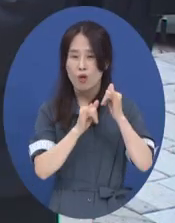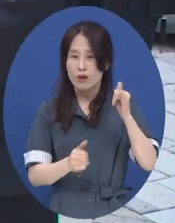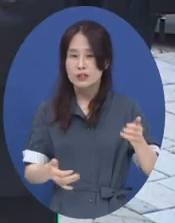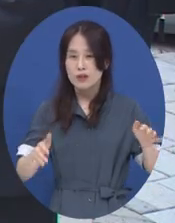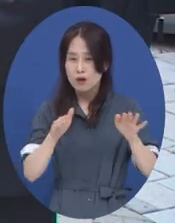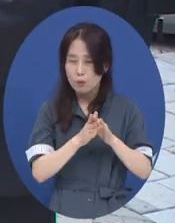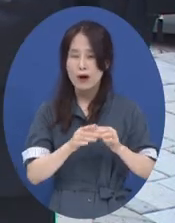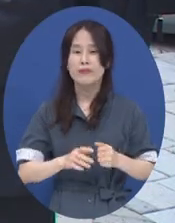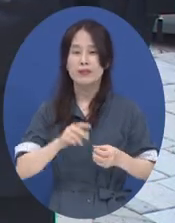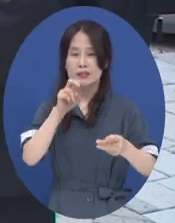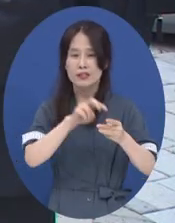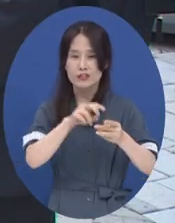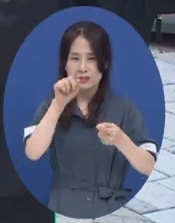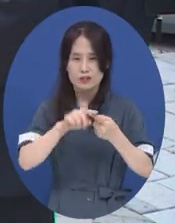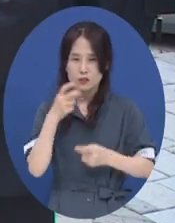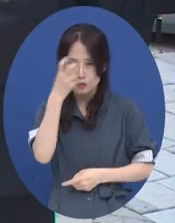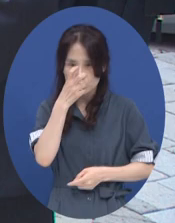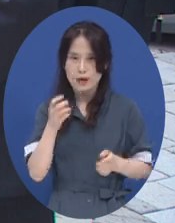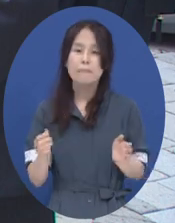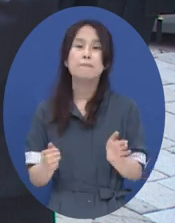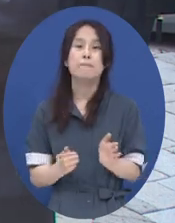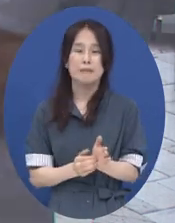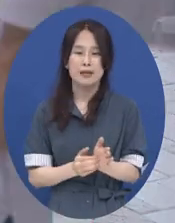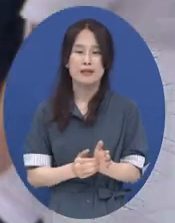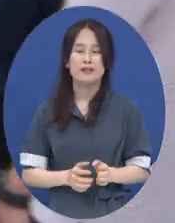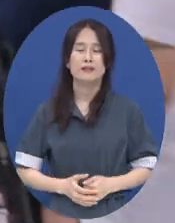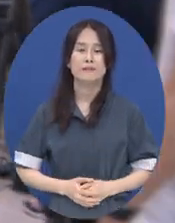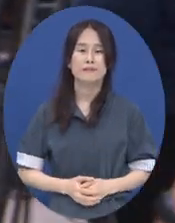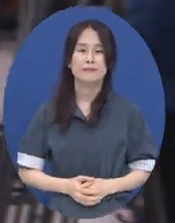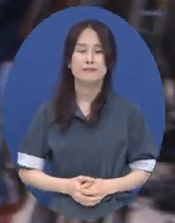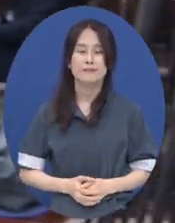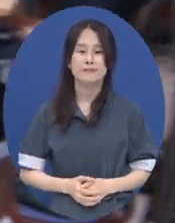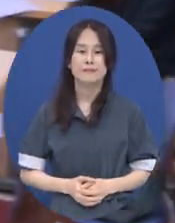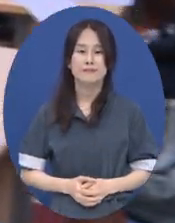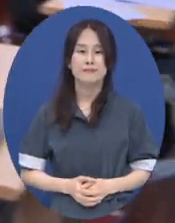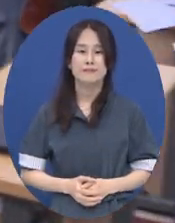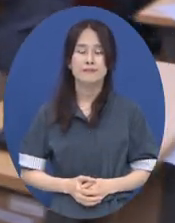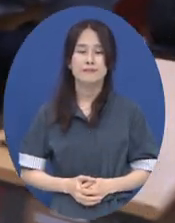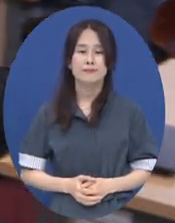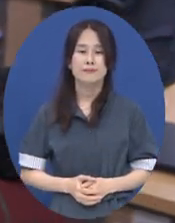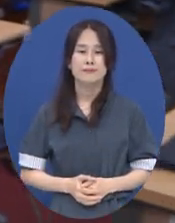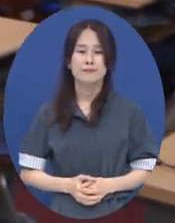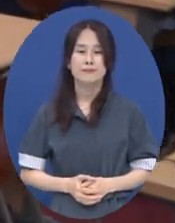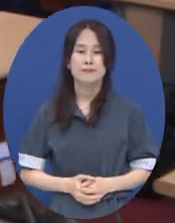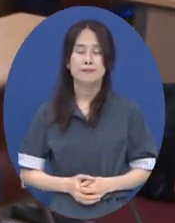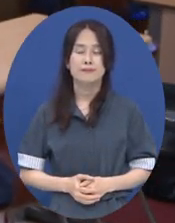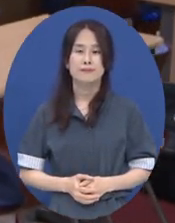국제평화인권센터 등에 대해 조사했습니다. 경기지TV 구영슬입니다.